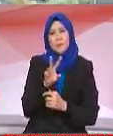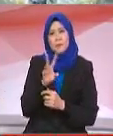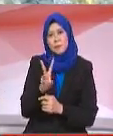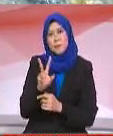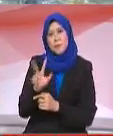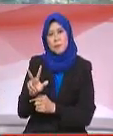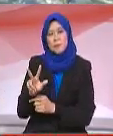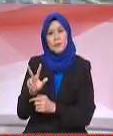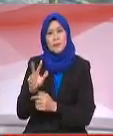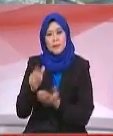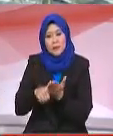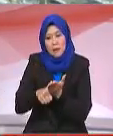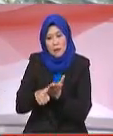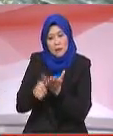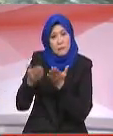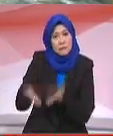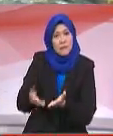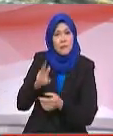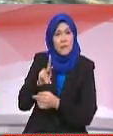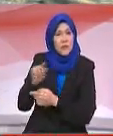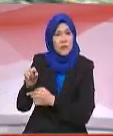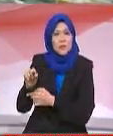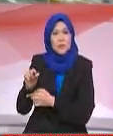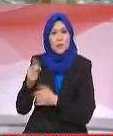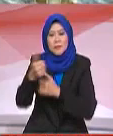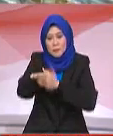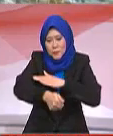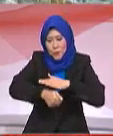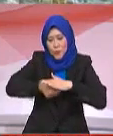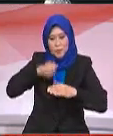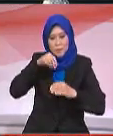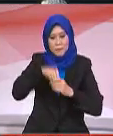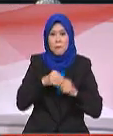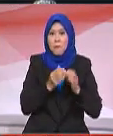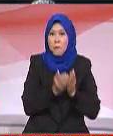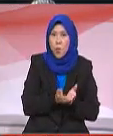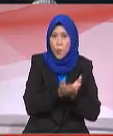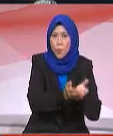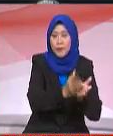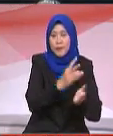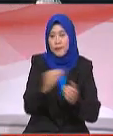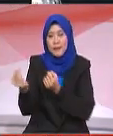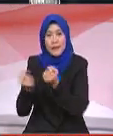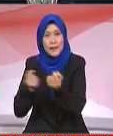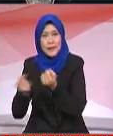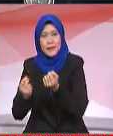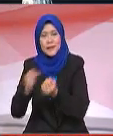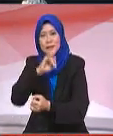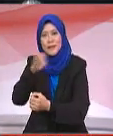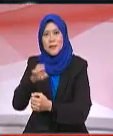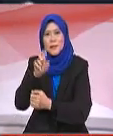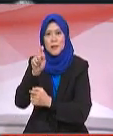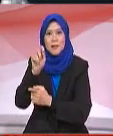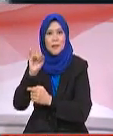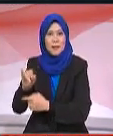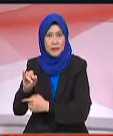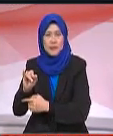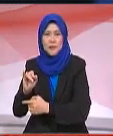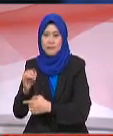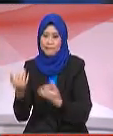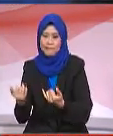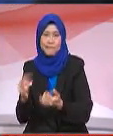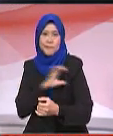263.7 kg dadah dipercayai syabu yang disorokkan dalam sebuah bot dan sebuah kereta di JT Sungai Keluang